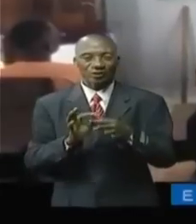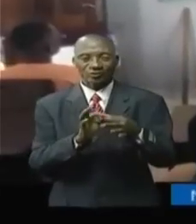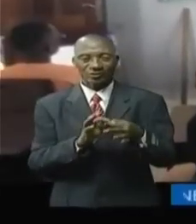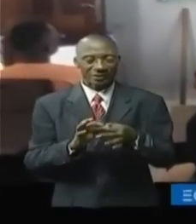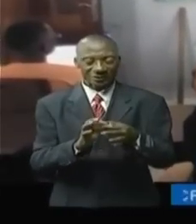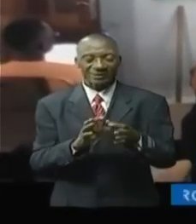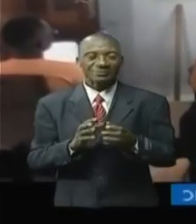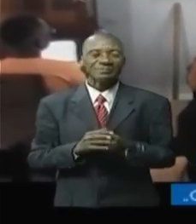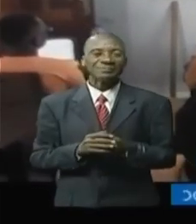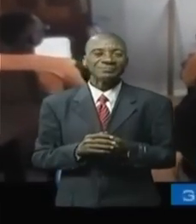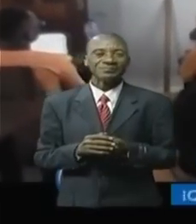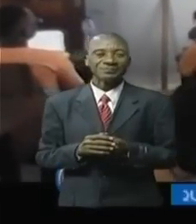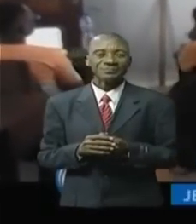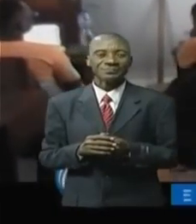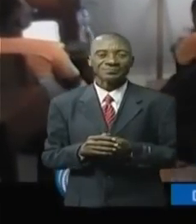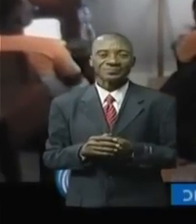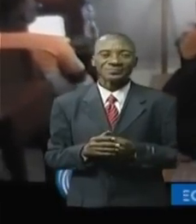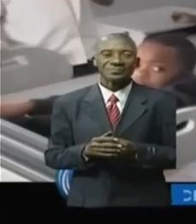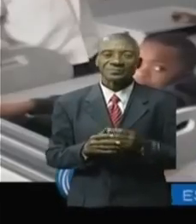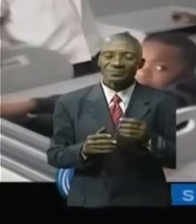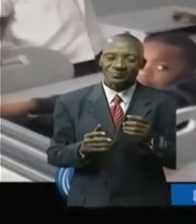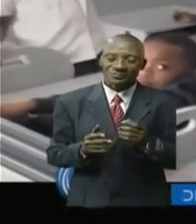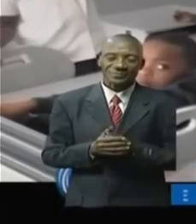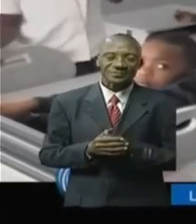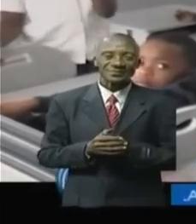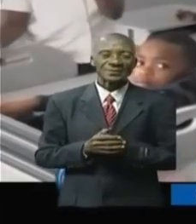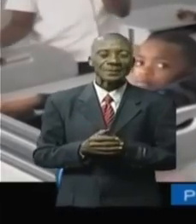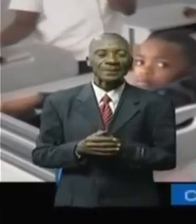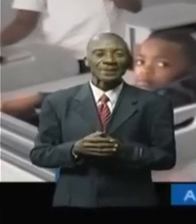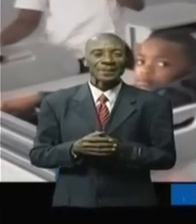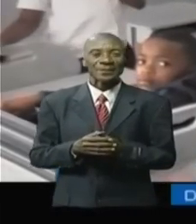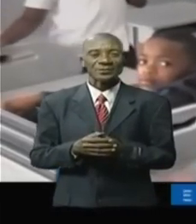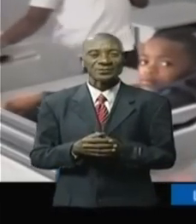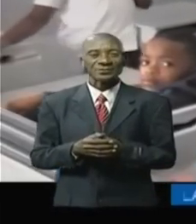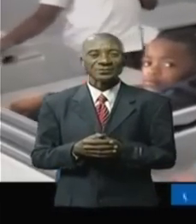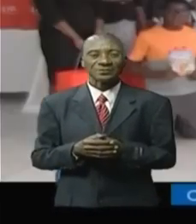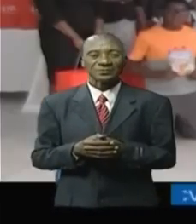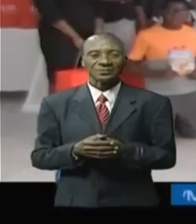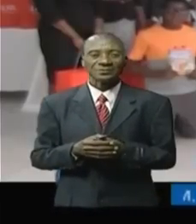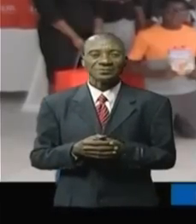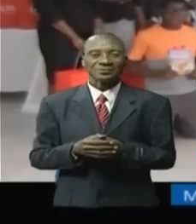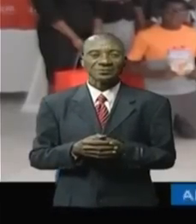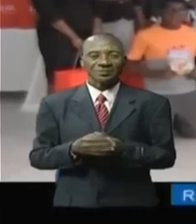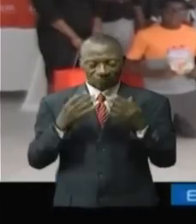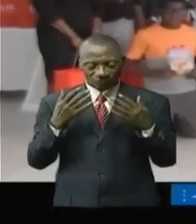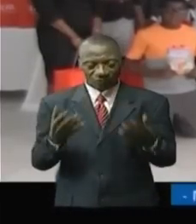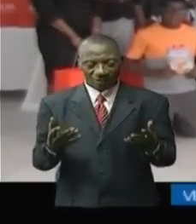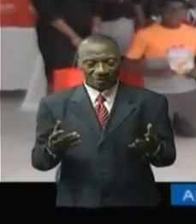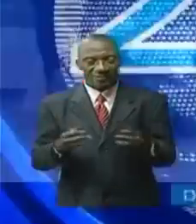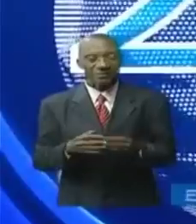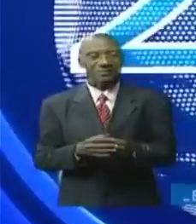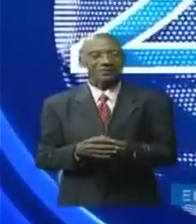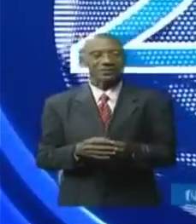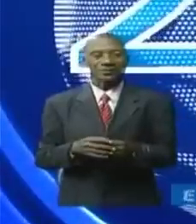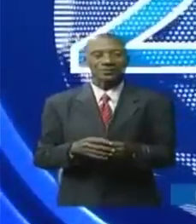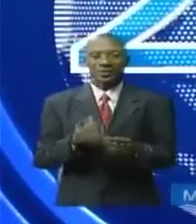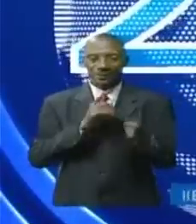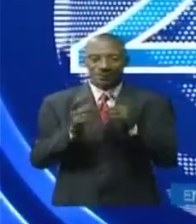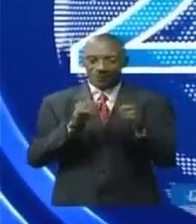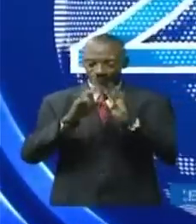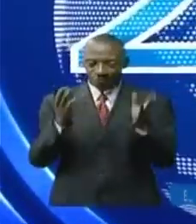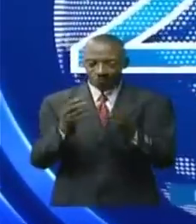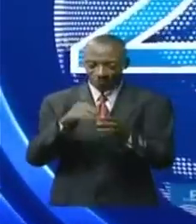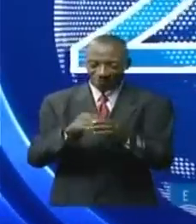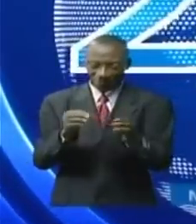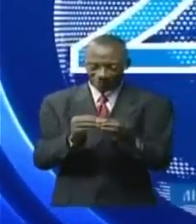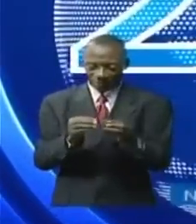Le monde devra mettre tout en œuvre pour éviter ce qui est arrivé aux enfants de Soweto en 1976 en Afrique du Sud. La